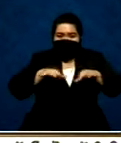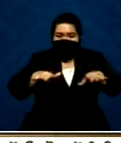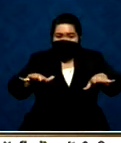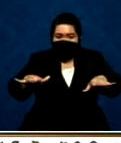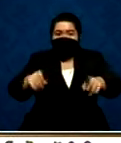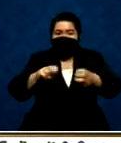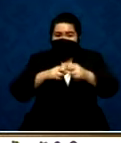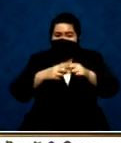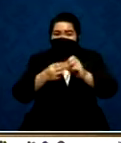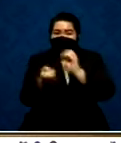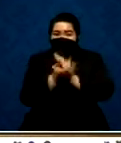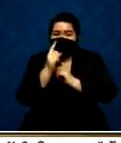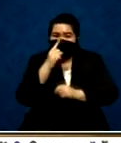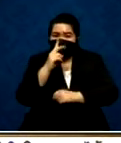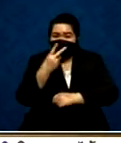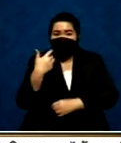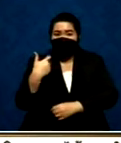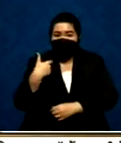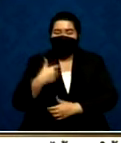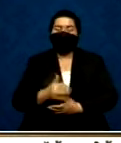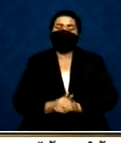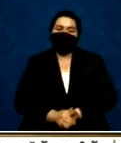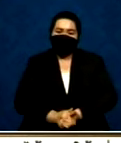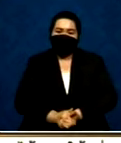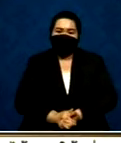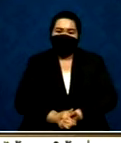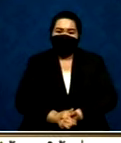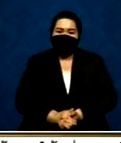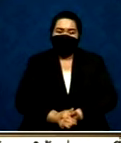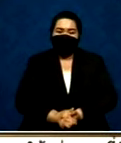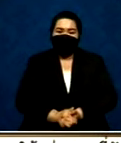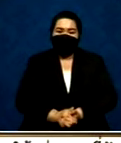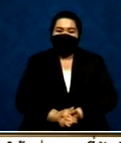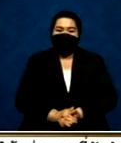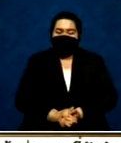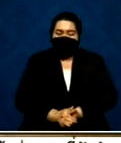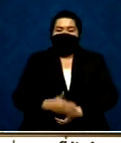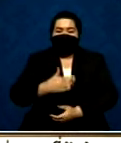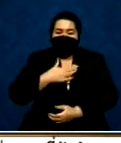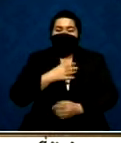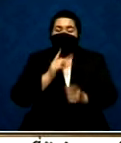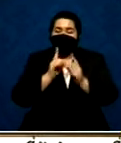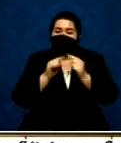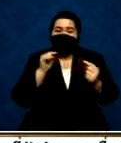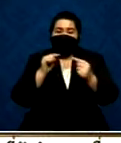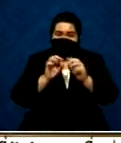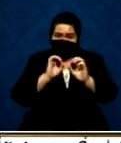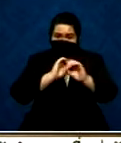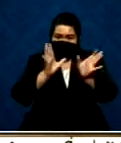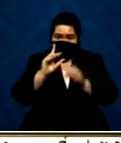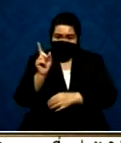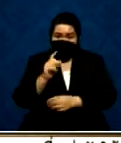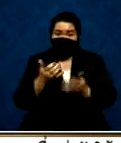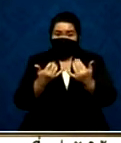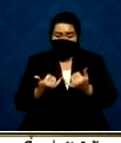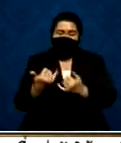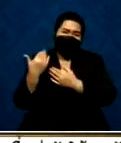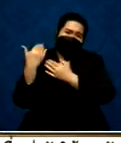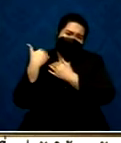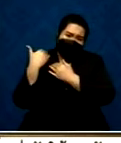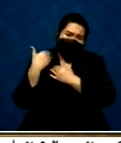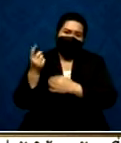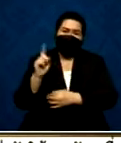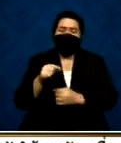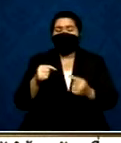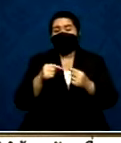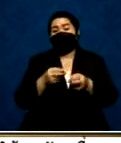แบบนี้อันต่อมานะครับประเด็นที่เราต้องคุยกันให้จริงจังก็คือตอนนี้เนี่ยภารกิจเนี่ยไม่สามารถจะเป็น